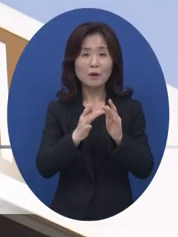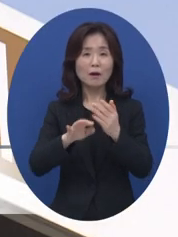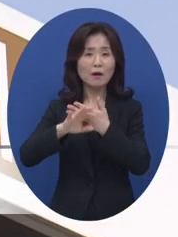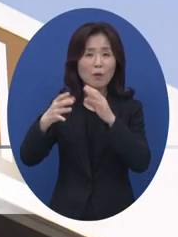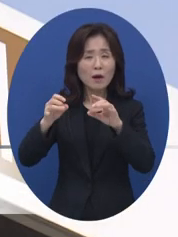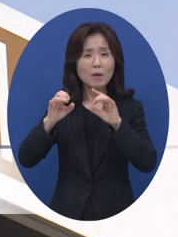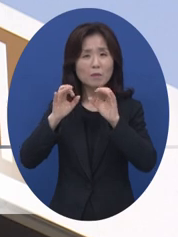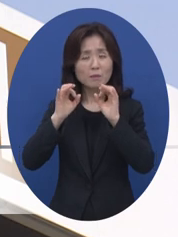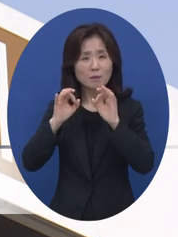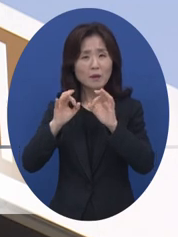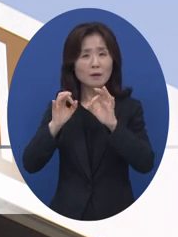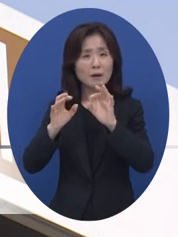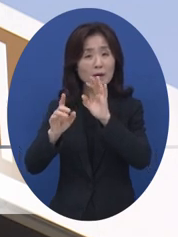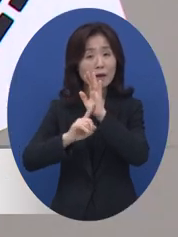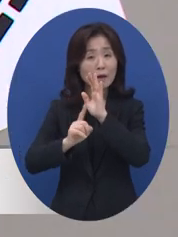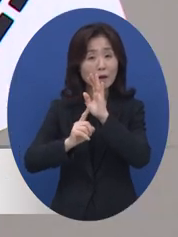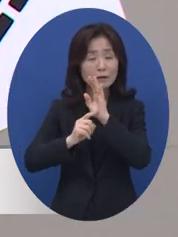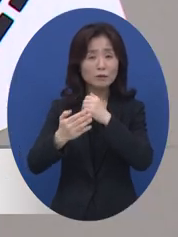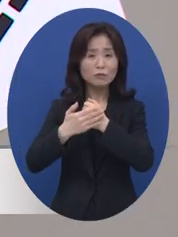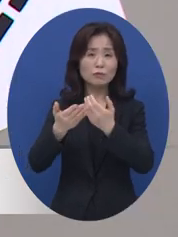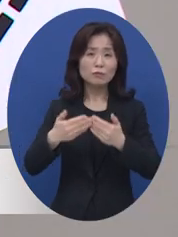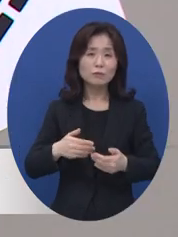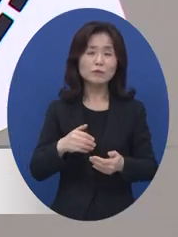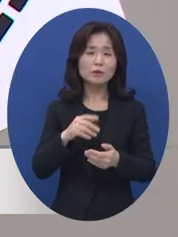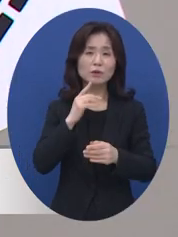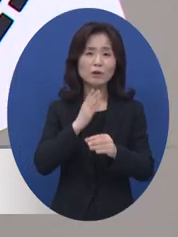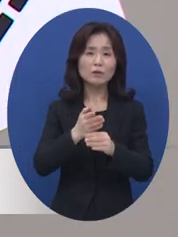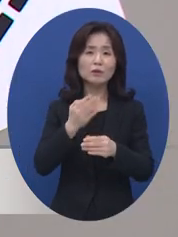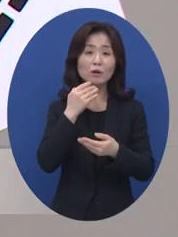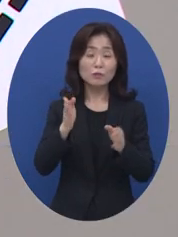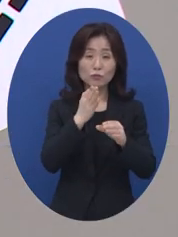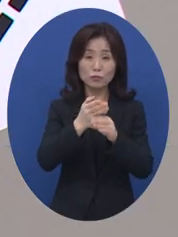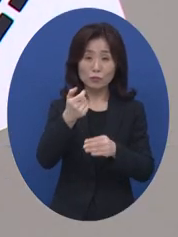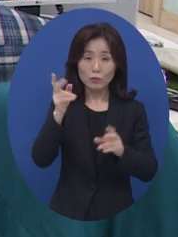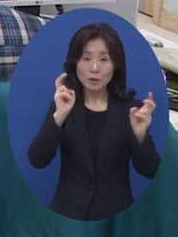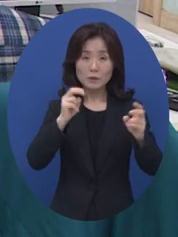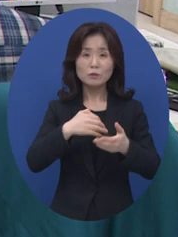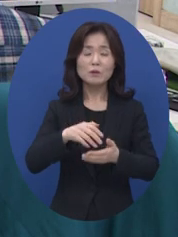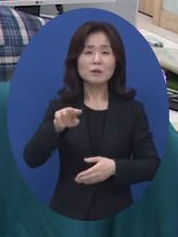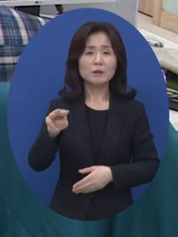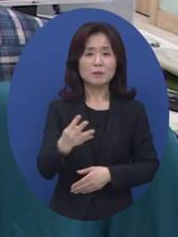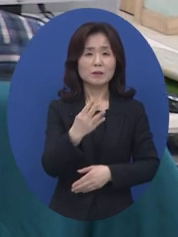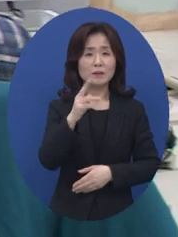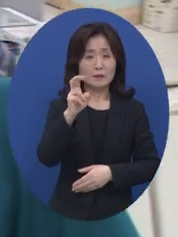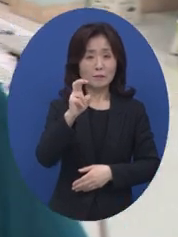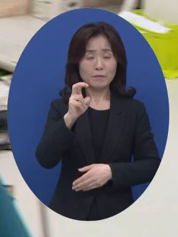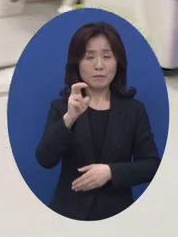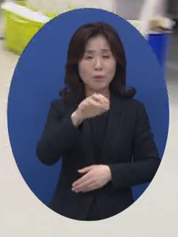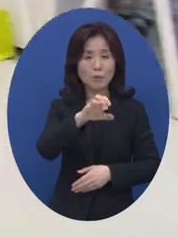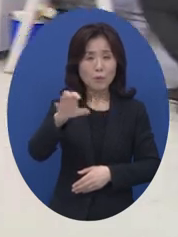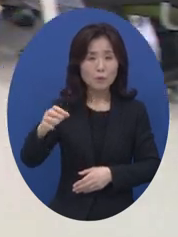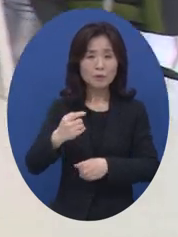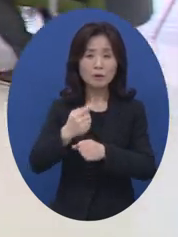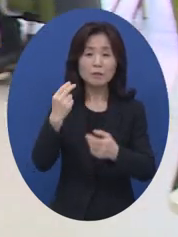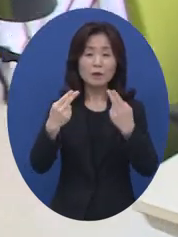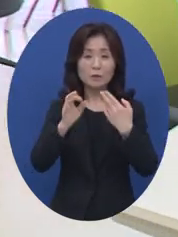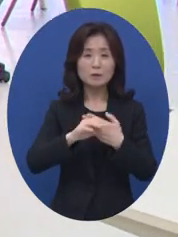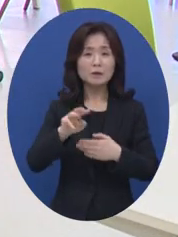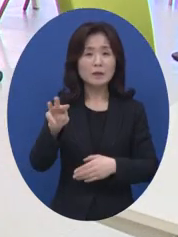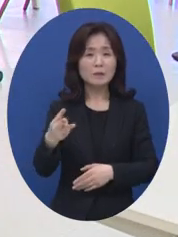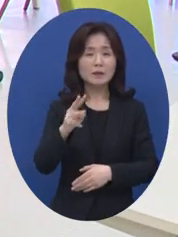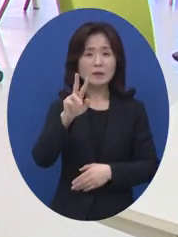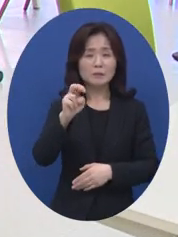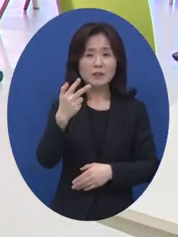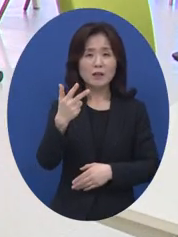해외마케팅 1 지원받은 경기지역 중소기업은 총 429 5 전년에 비해 327 만 달러 규모